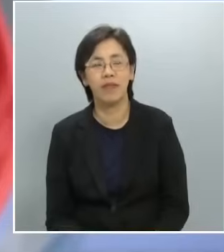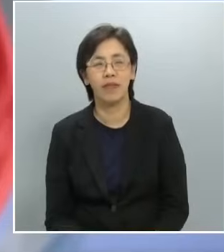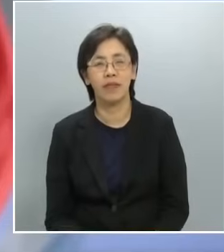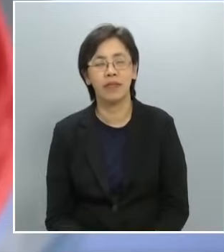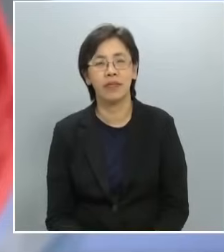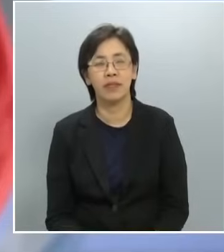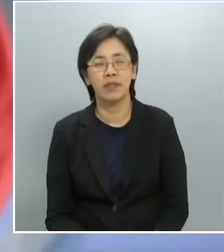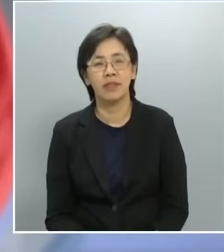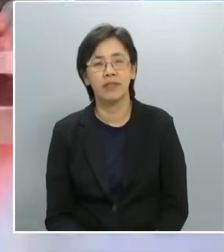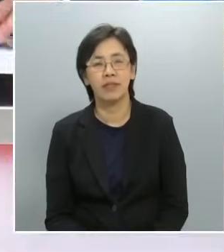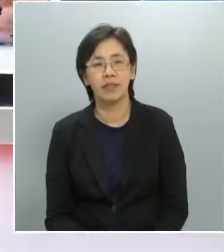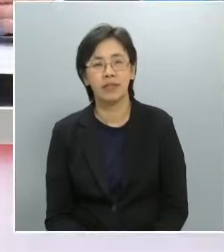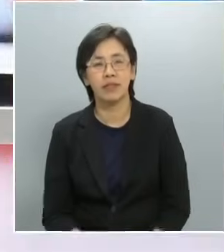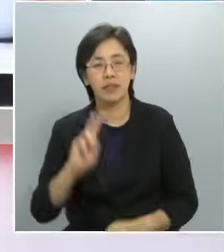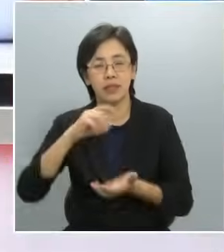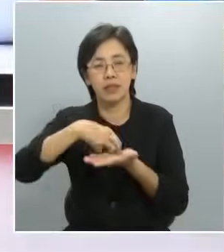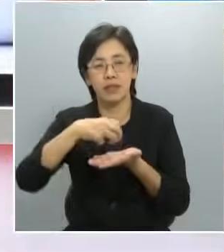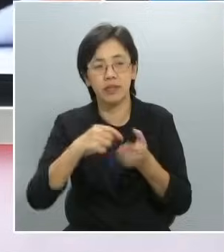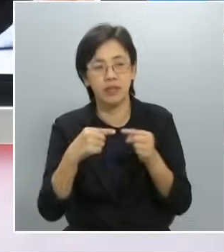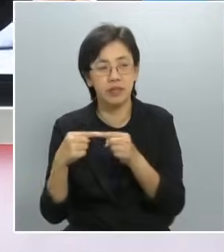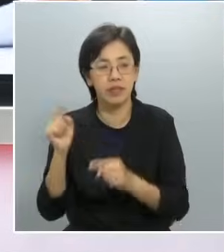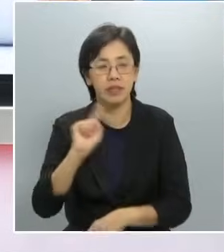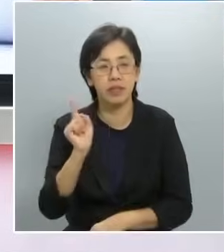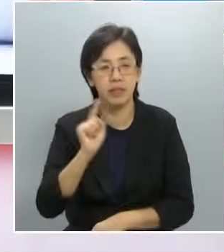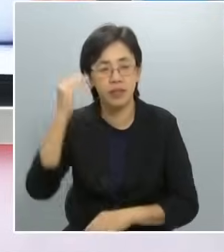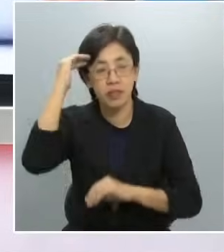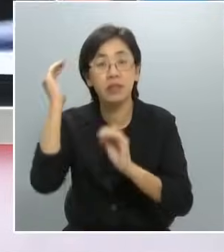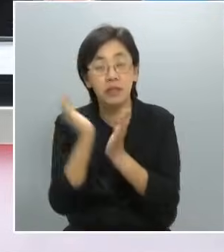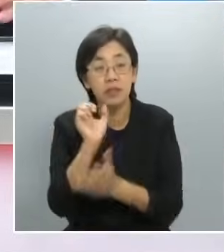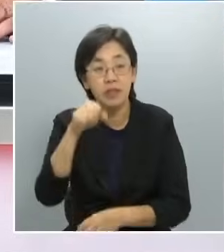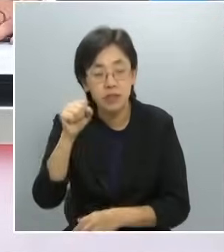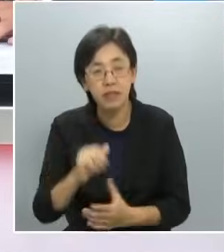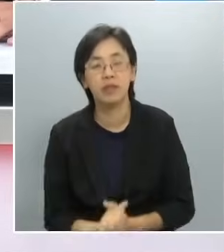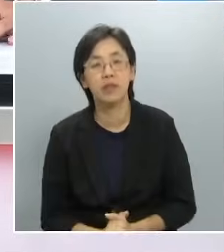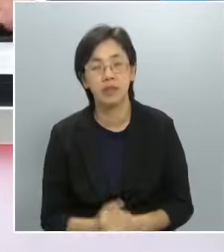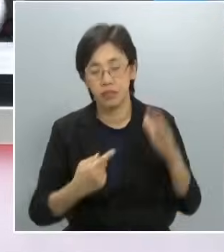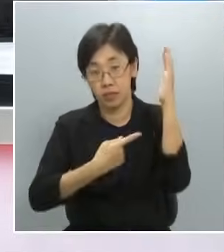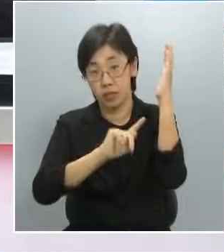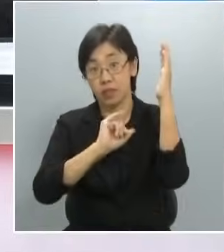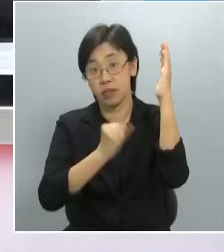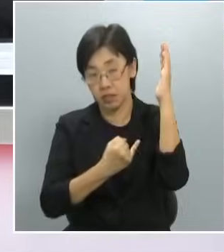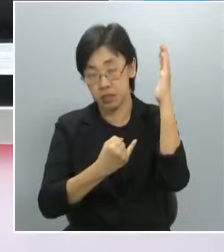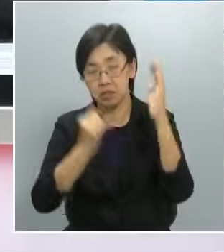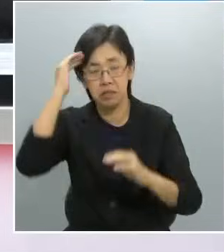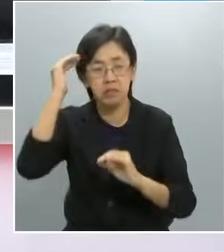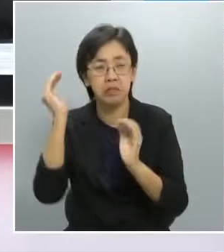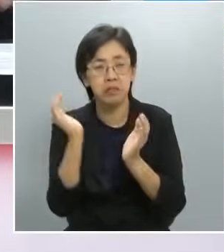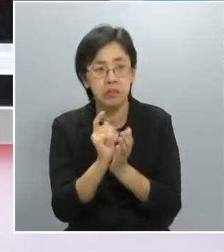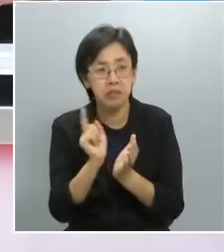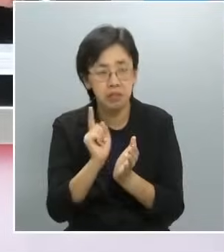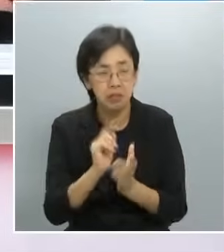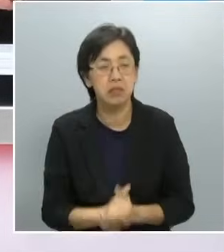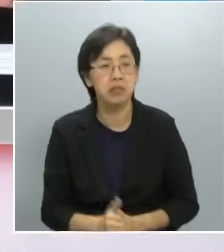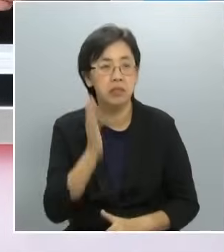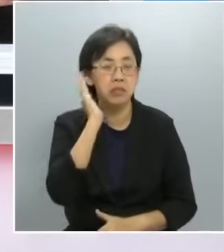อ้าวยังมีอีกหนึ่งเรื่องนะฮะที่เป็นเรื่องราวของตำรวจใช่ไหม ที่ประจวบใช่ไหมคะกรณีที่มีชาย